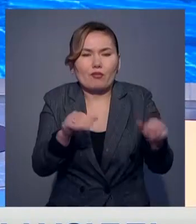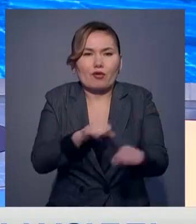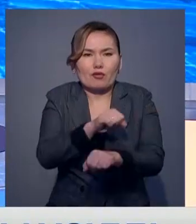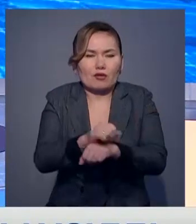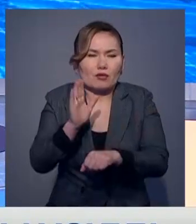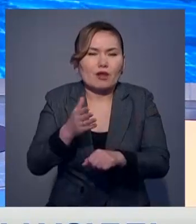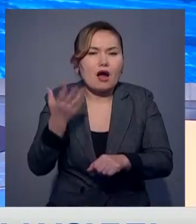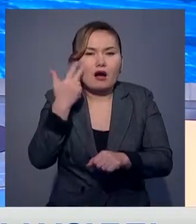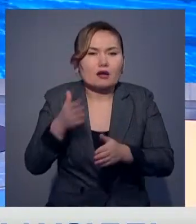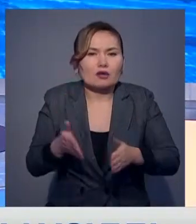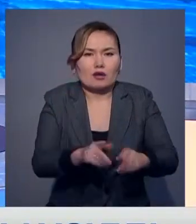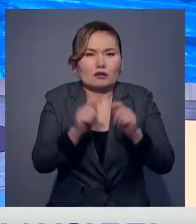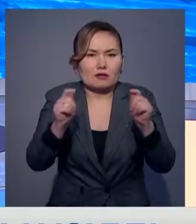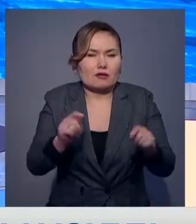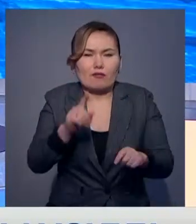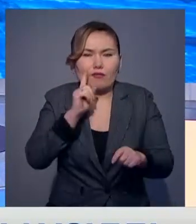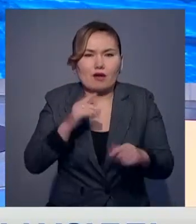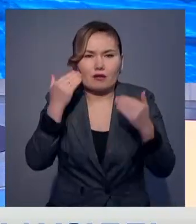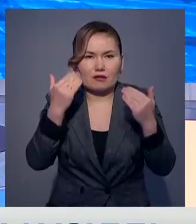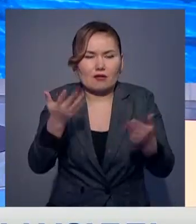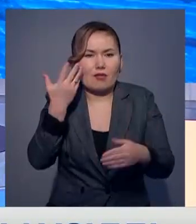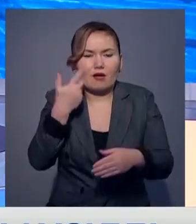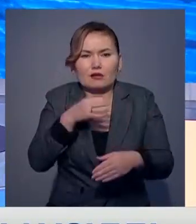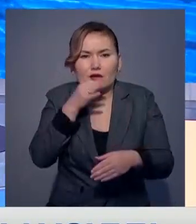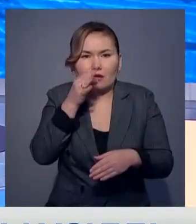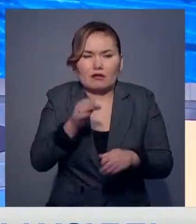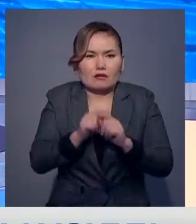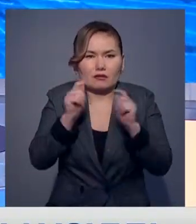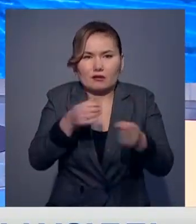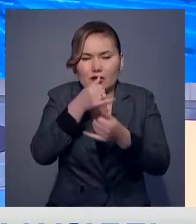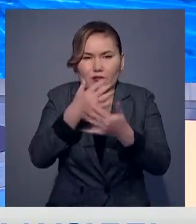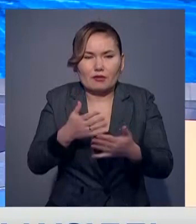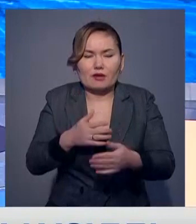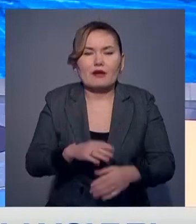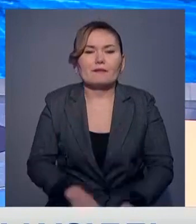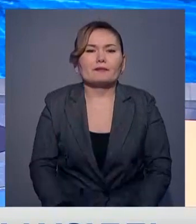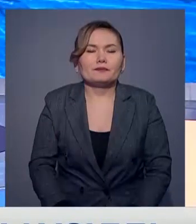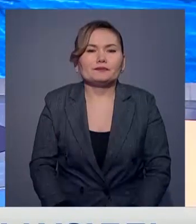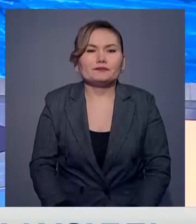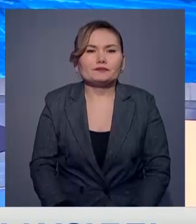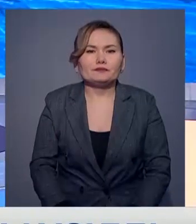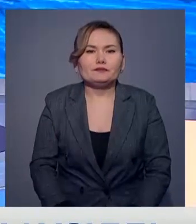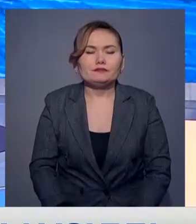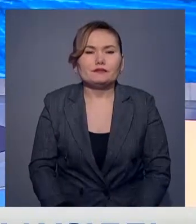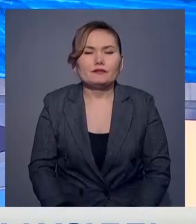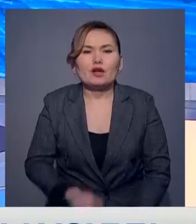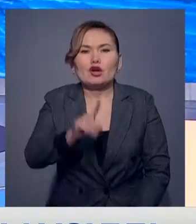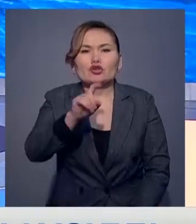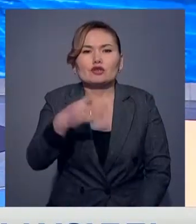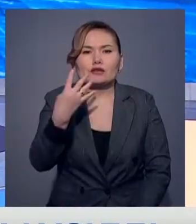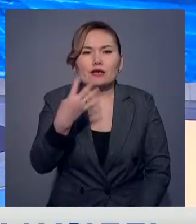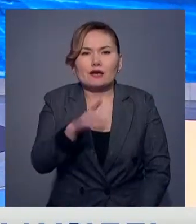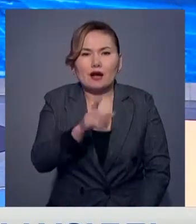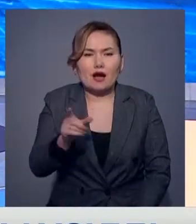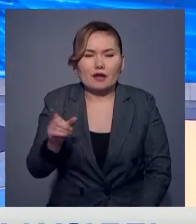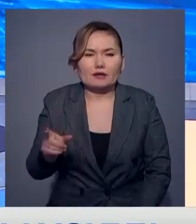қашан ашылатын қазір біз айта алмаймыз. Соңғы сұрақ 2 сағат сайын біз мәлімет беріп тұрамыз. Иә, соңғы сұрақ жаңағы 140 адамның